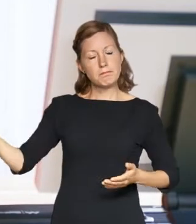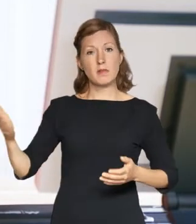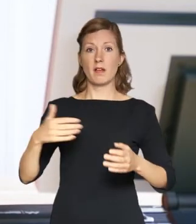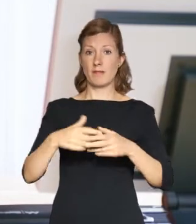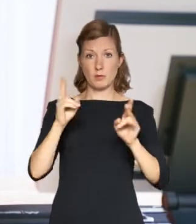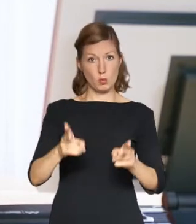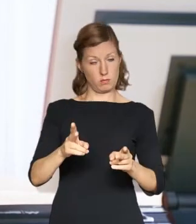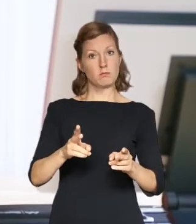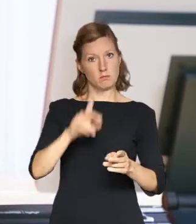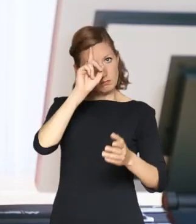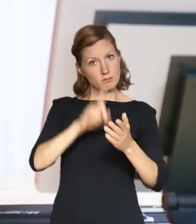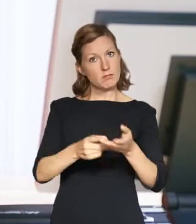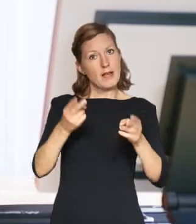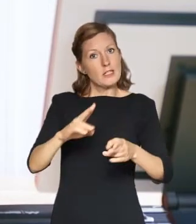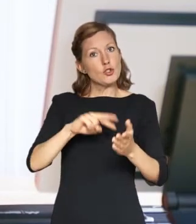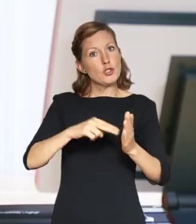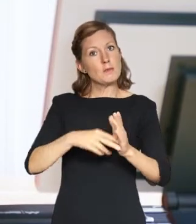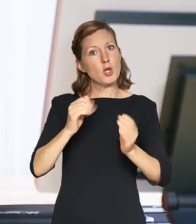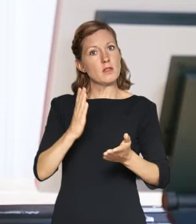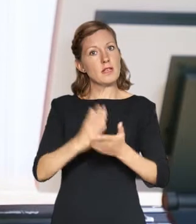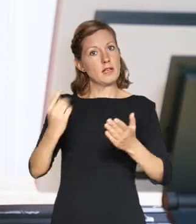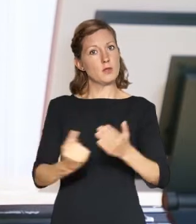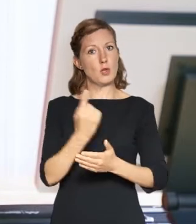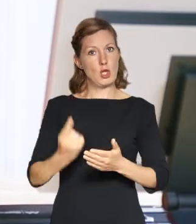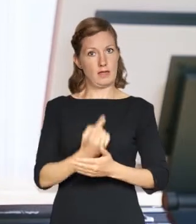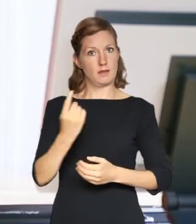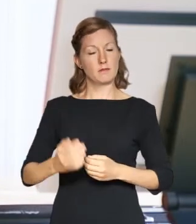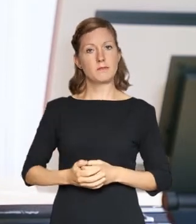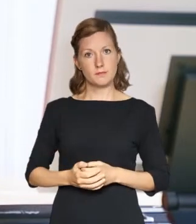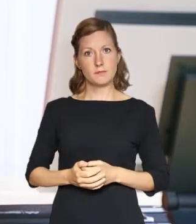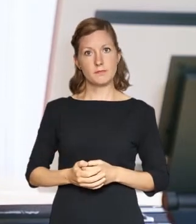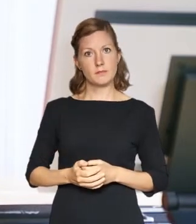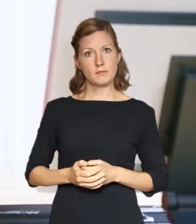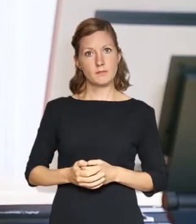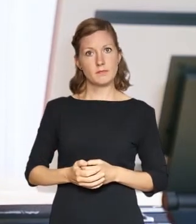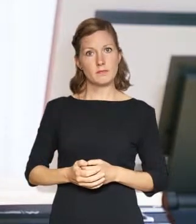Och allt det här är till för att göra rättssystemet så säkert som möjligt.